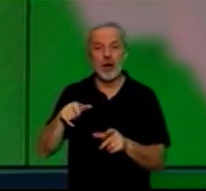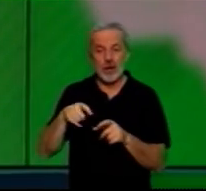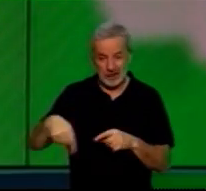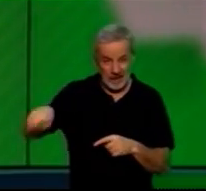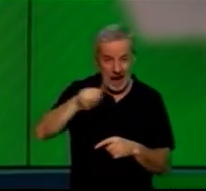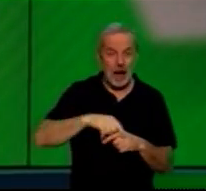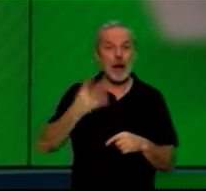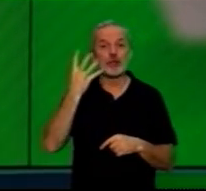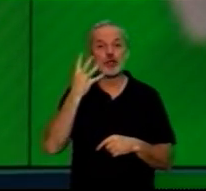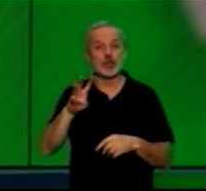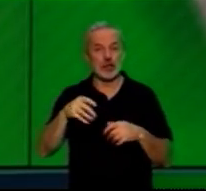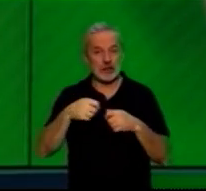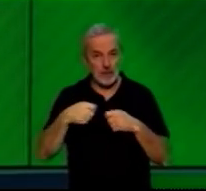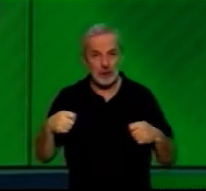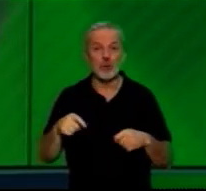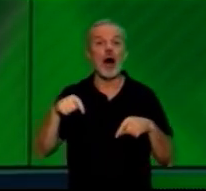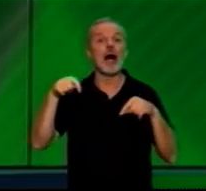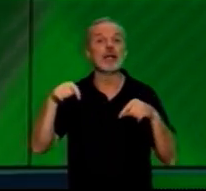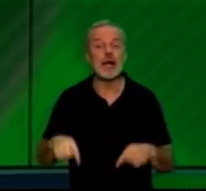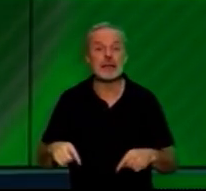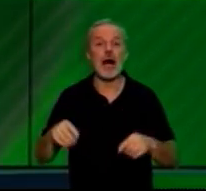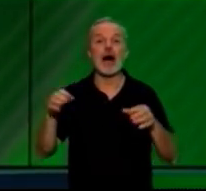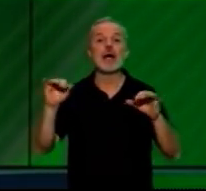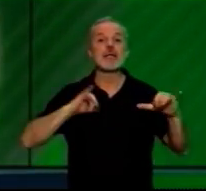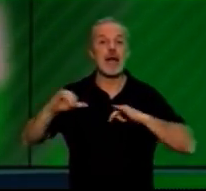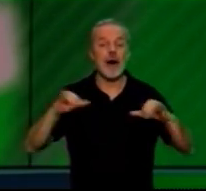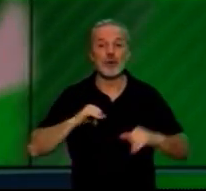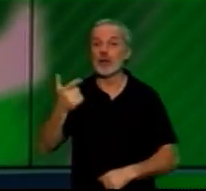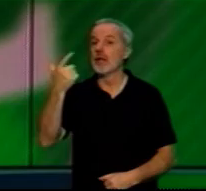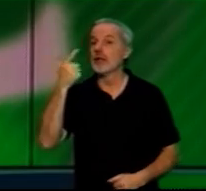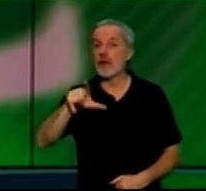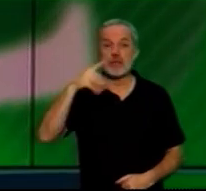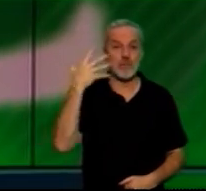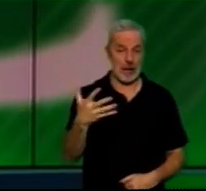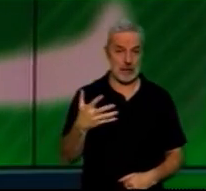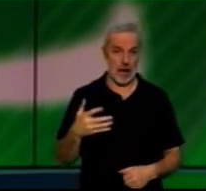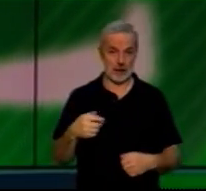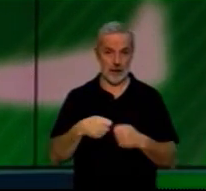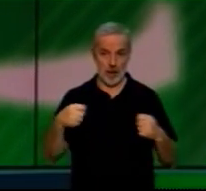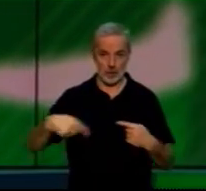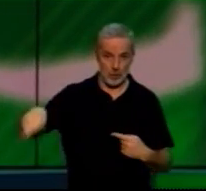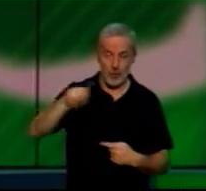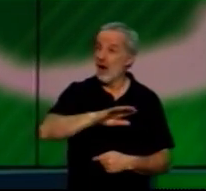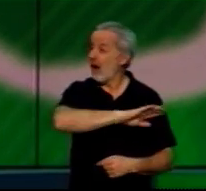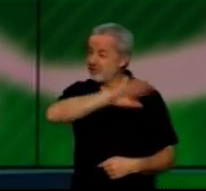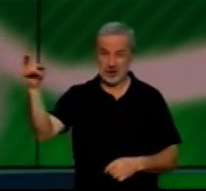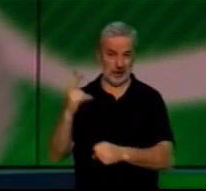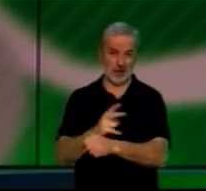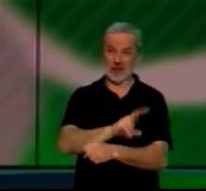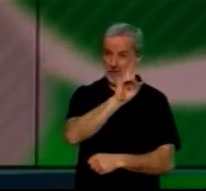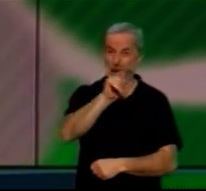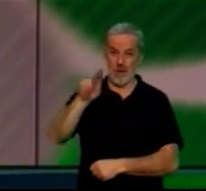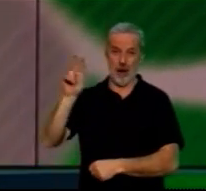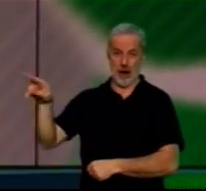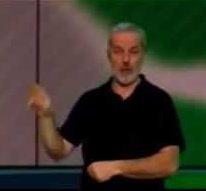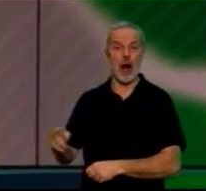oficiální závody se konají na vlastně 250 metrové dráze a závodníci vlastně každý, nebo ne každý stát má tu dráhu, může na ní